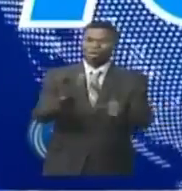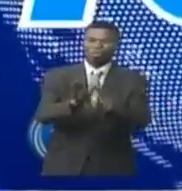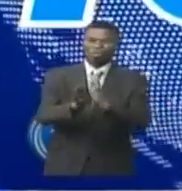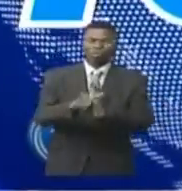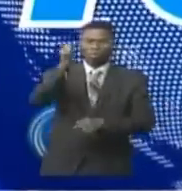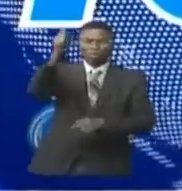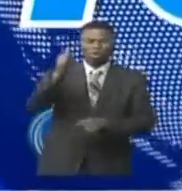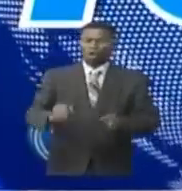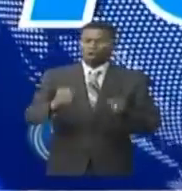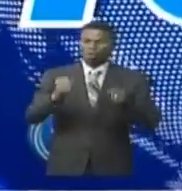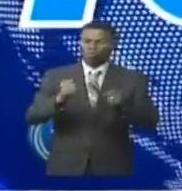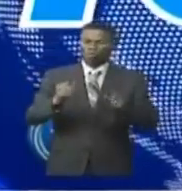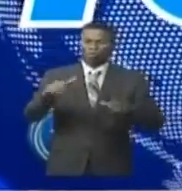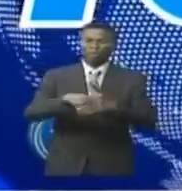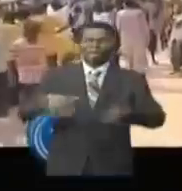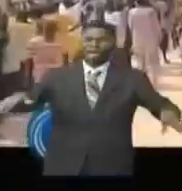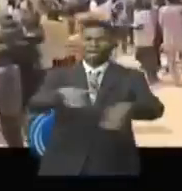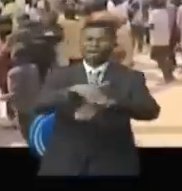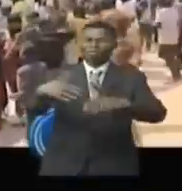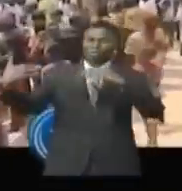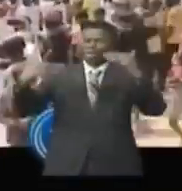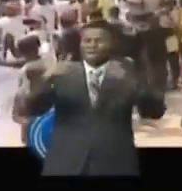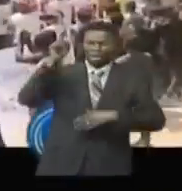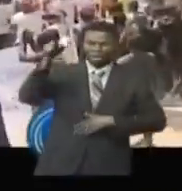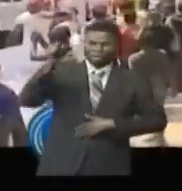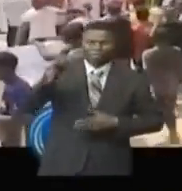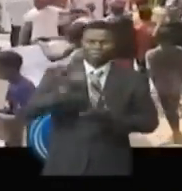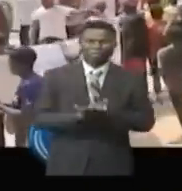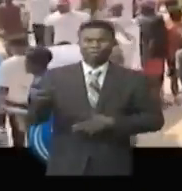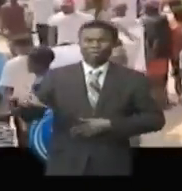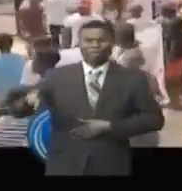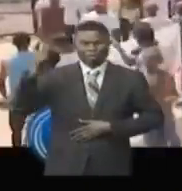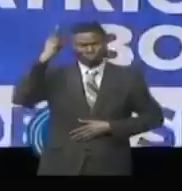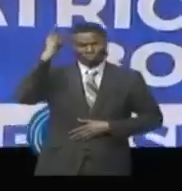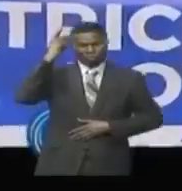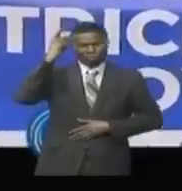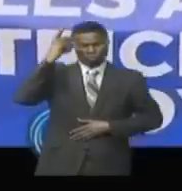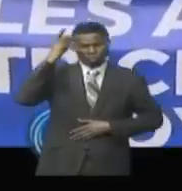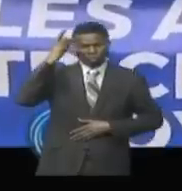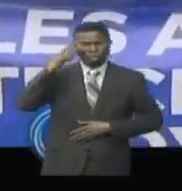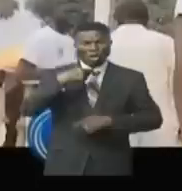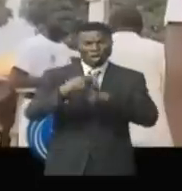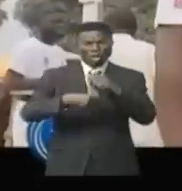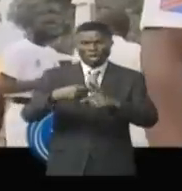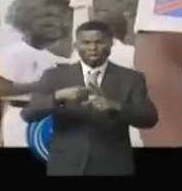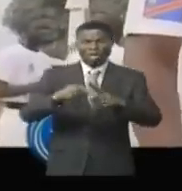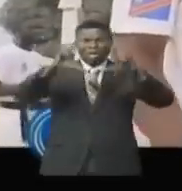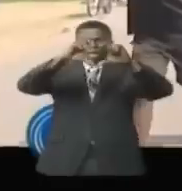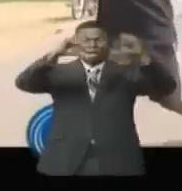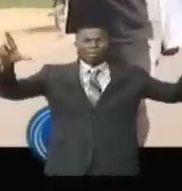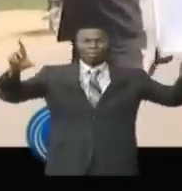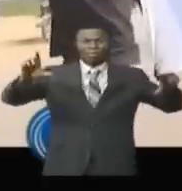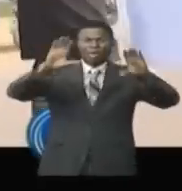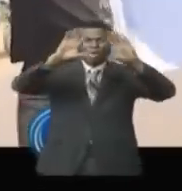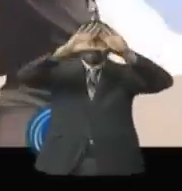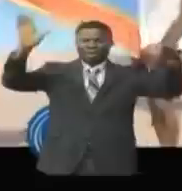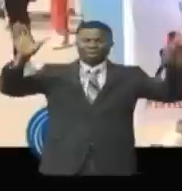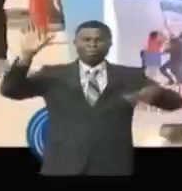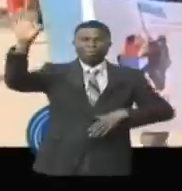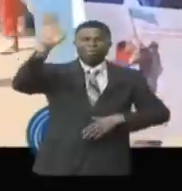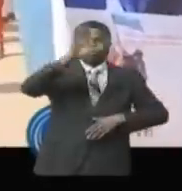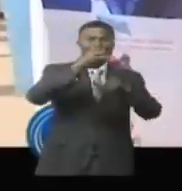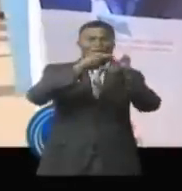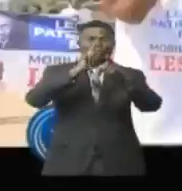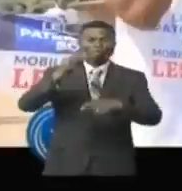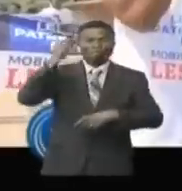vaillants militaires engagés au front. De la ville province Kinshasa, calico, t-shirt, banderole à l'effigie du ministre de la Communication